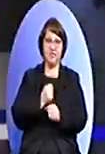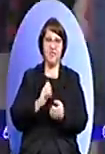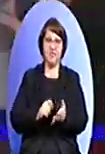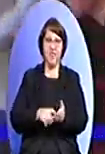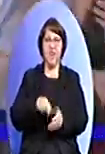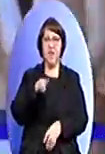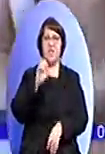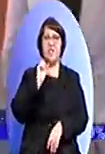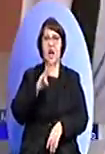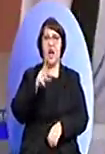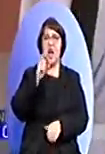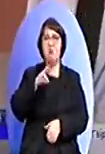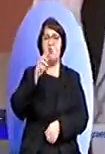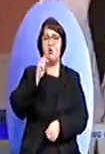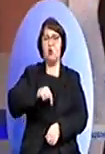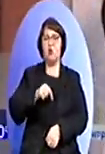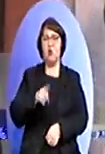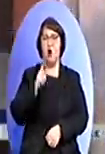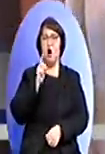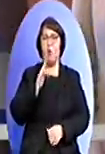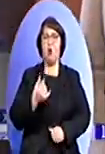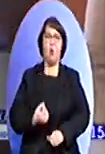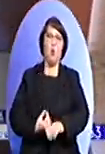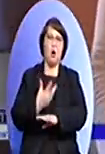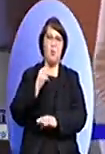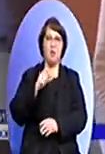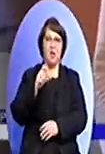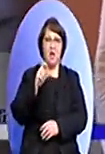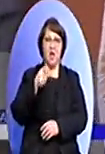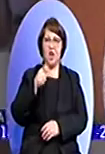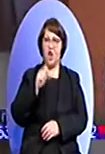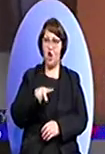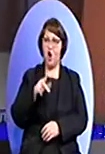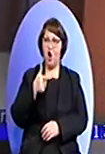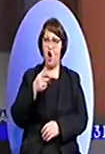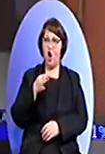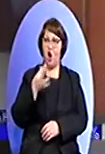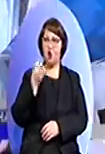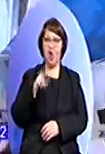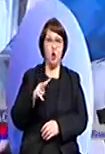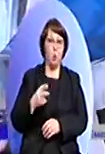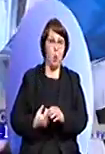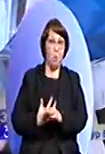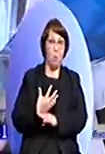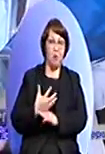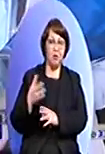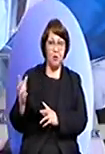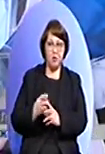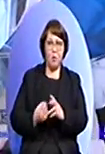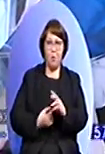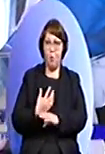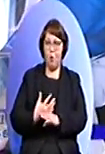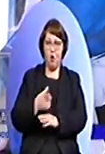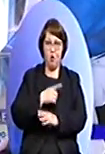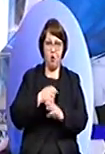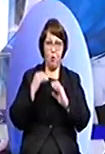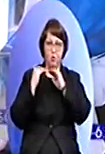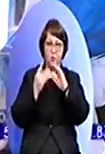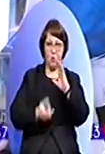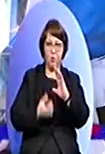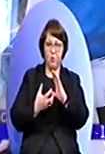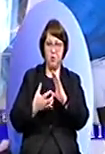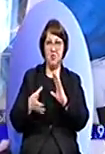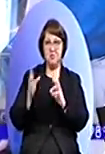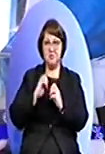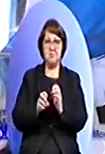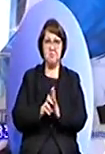найрлаганд түгээмэл ордог нэн ховор ургамал эгэл годлыг биологийн аргаар үржүүлж хөрсөн шилжүүлэн суулгах боломж байгааг залуу судлаач хонгорзол